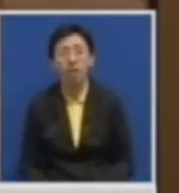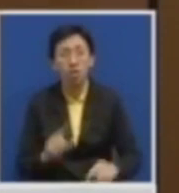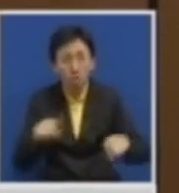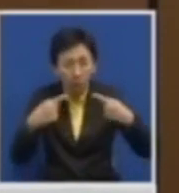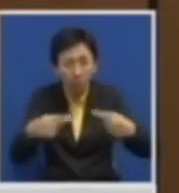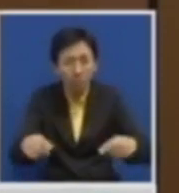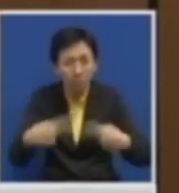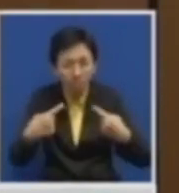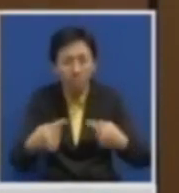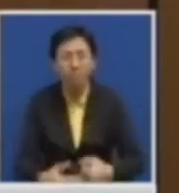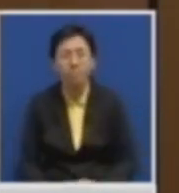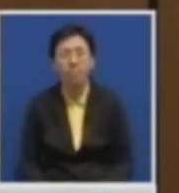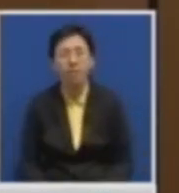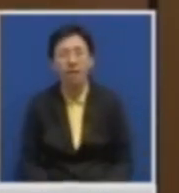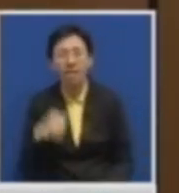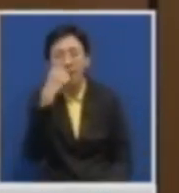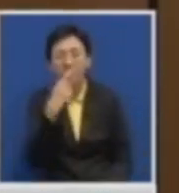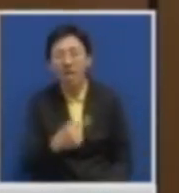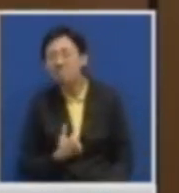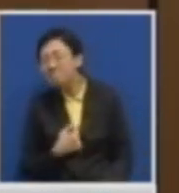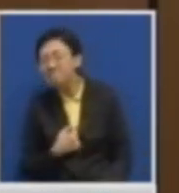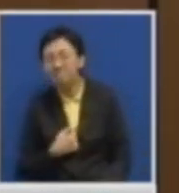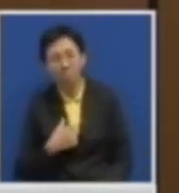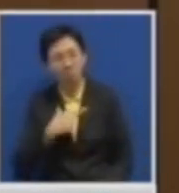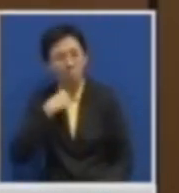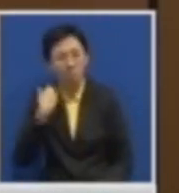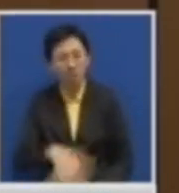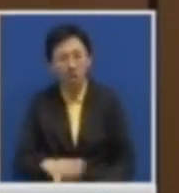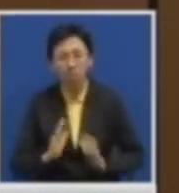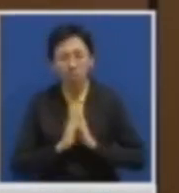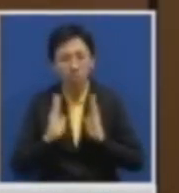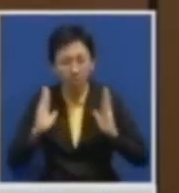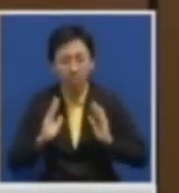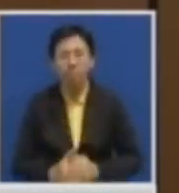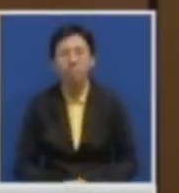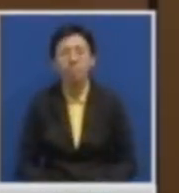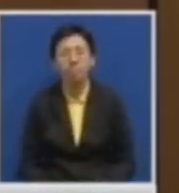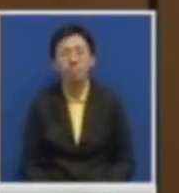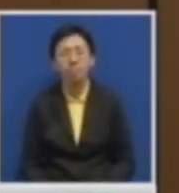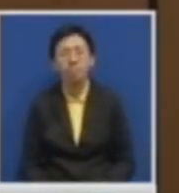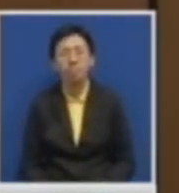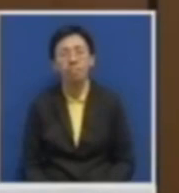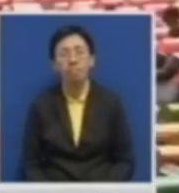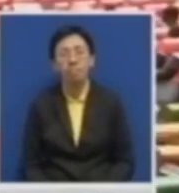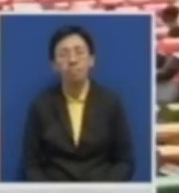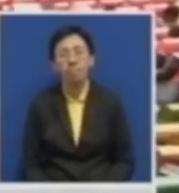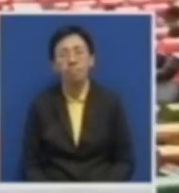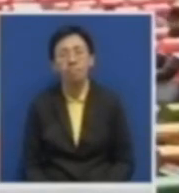าสิวันนั้นอย่าทำหน้าย่อเย้ยแบบนี้ผมไม่ชอบขอบคุณครับ